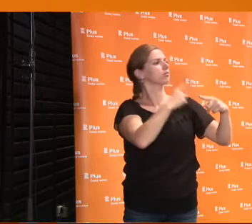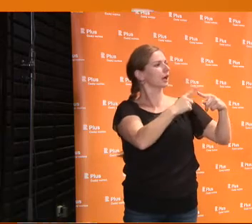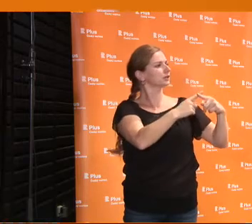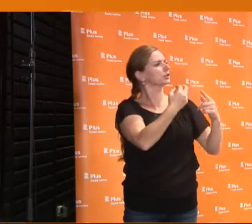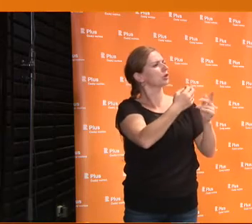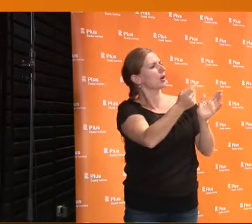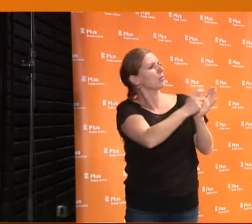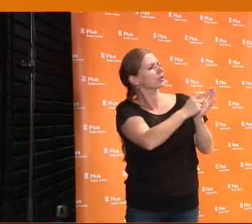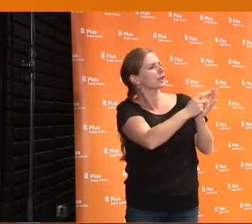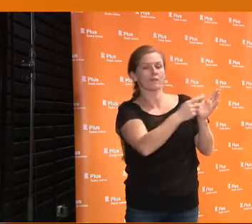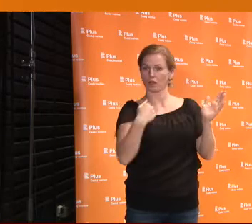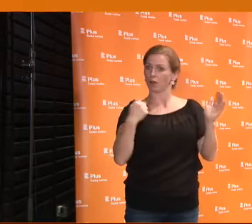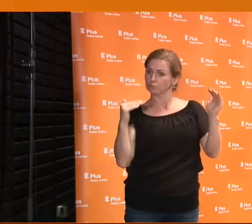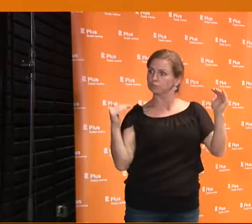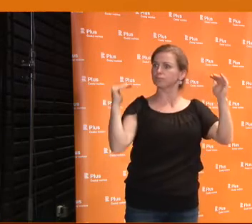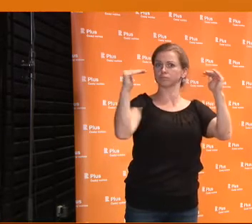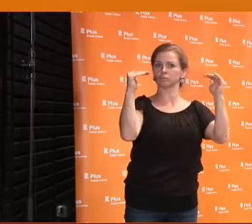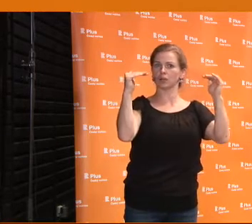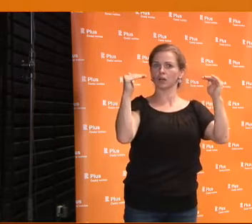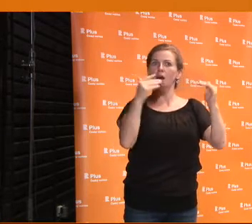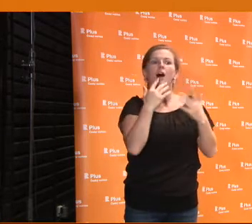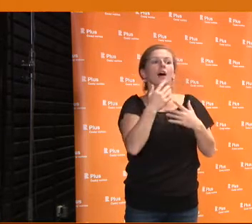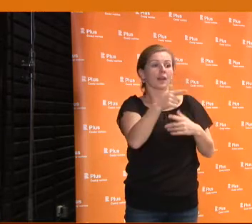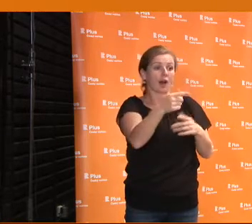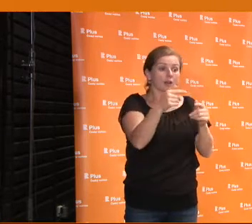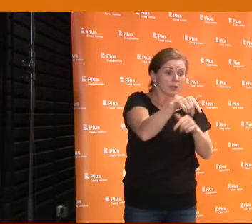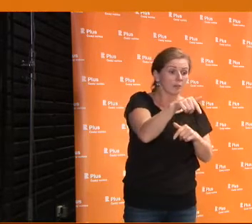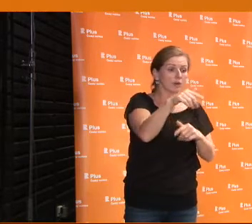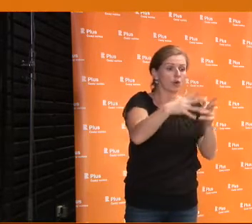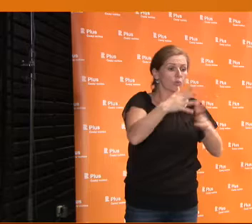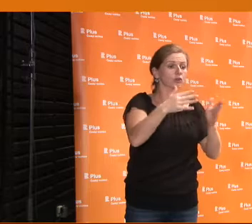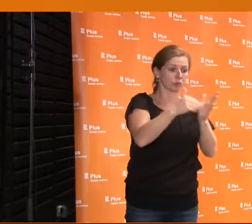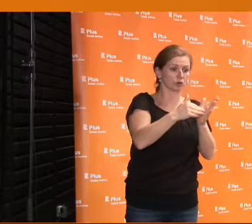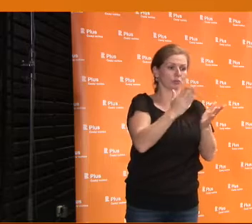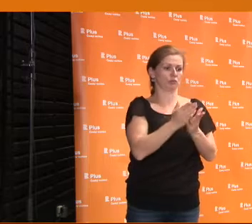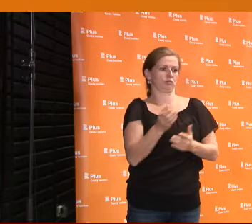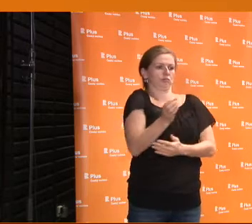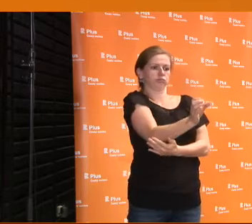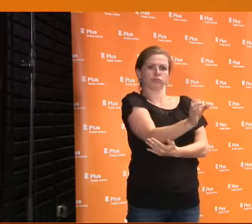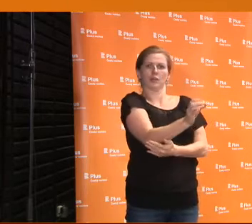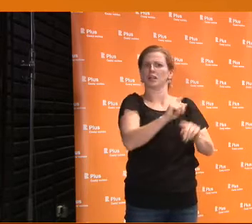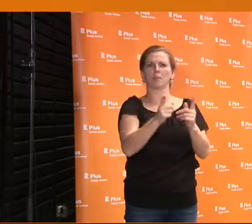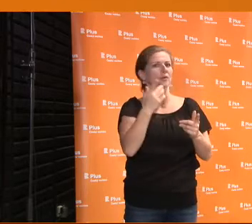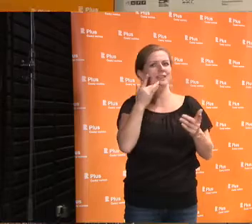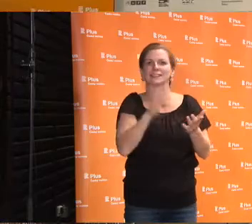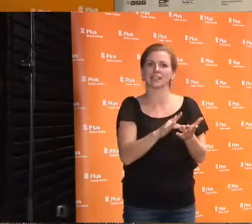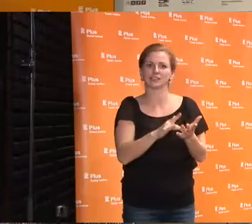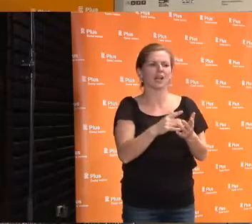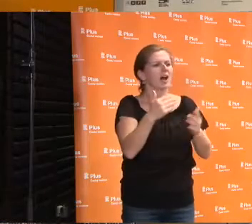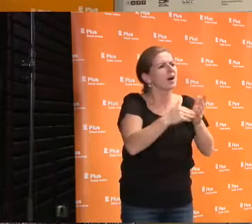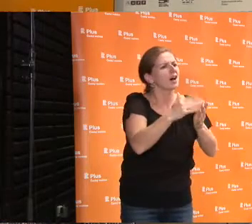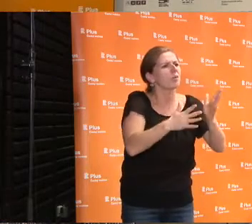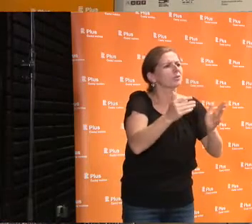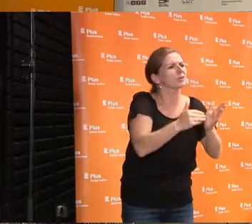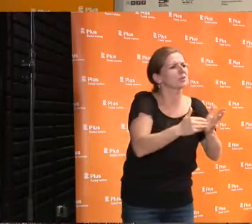toho, kde potřebujeme roboty, takže je tam máme, anebo opravdu ty technologie ještě tak daleko nejsou?